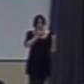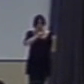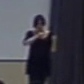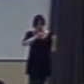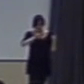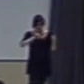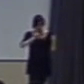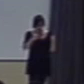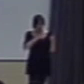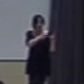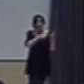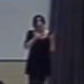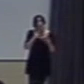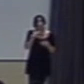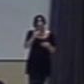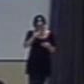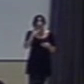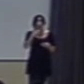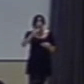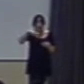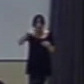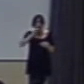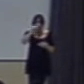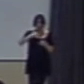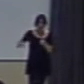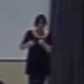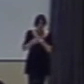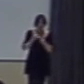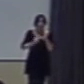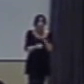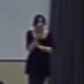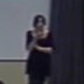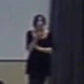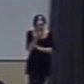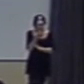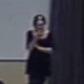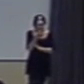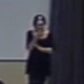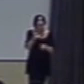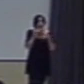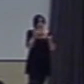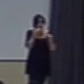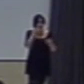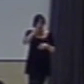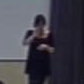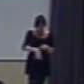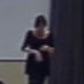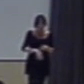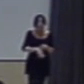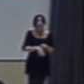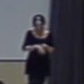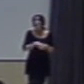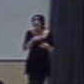Informació de Catalunya, la Begoña Muñoz, acompanyant també de la Fundació del Consell de la Informació de Catalunya, l'Albert